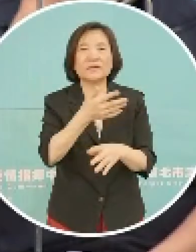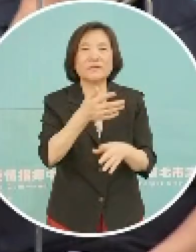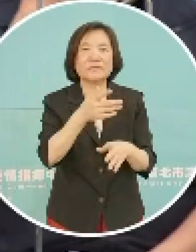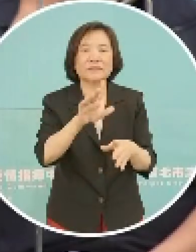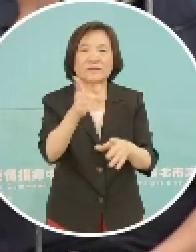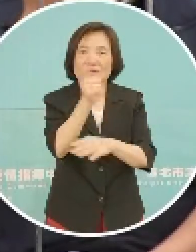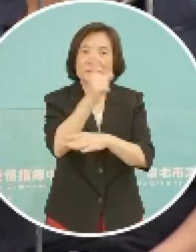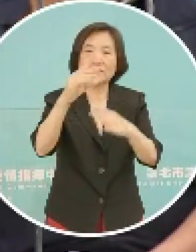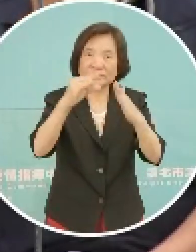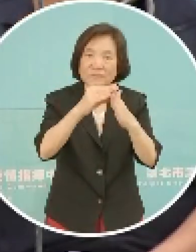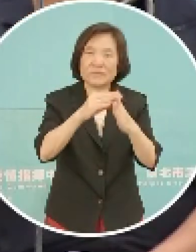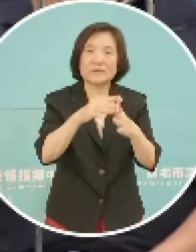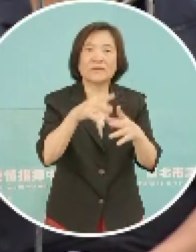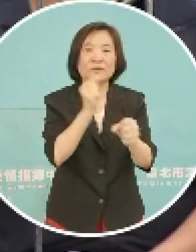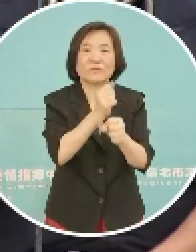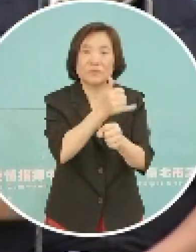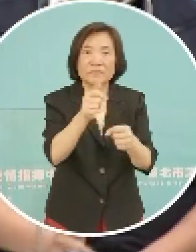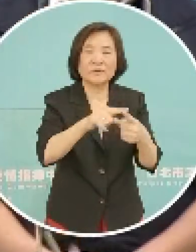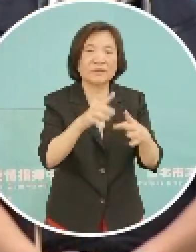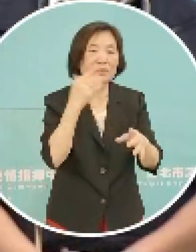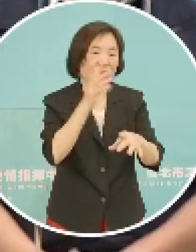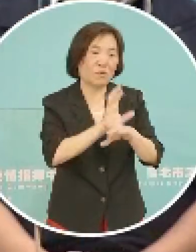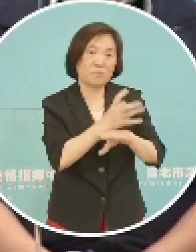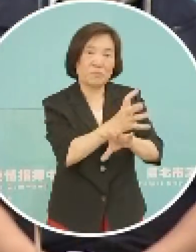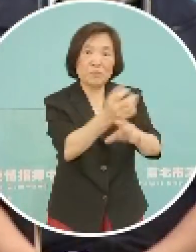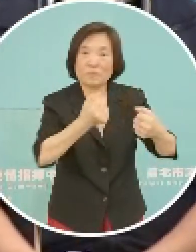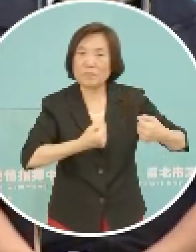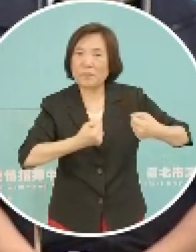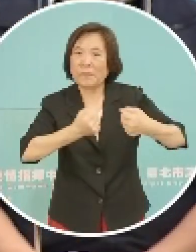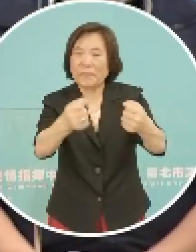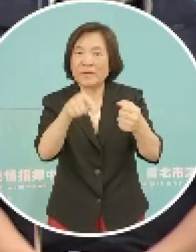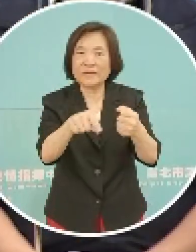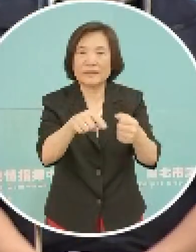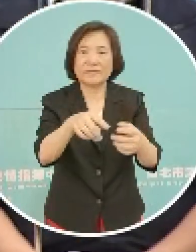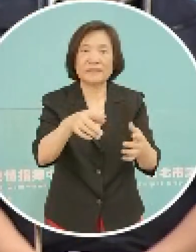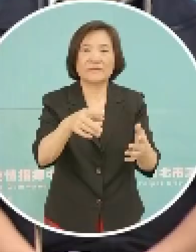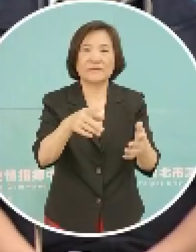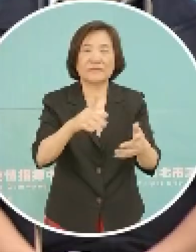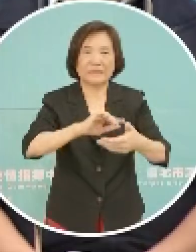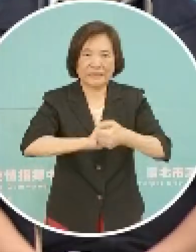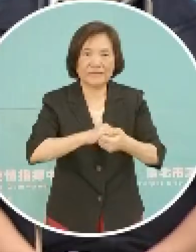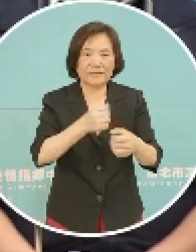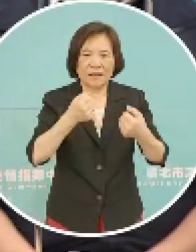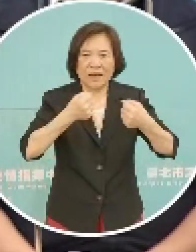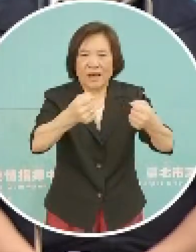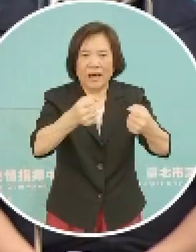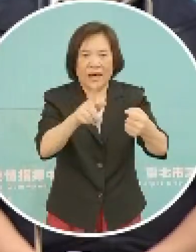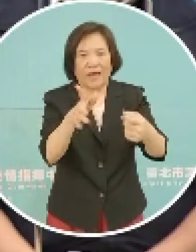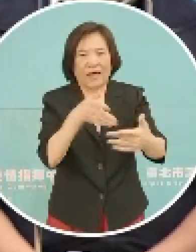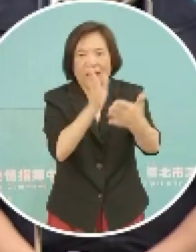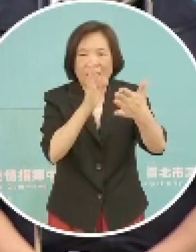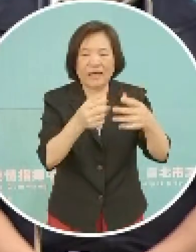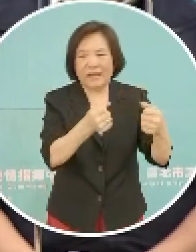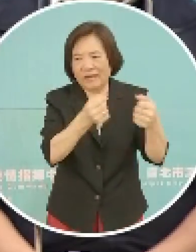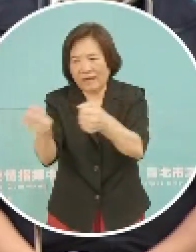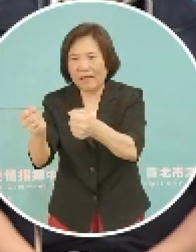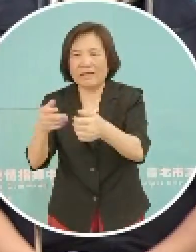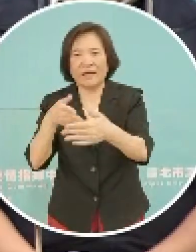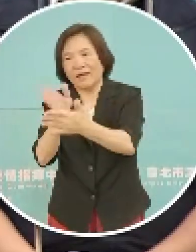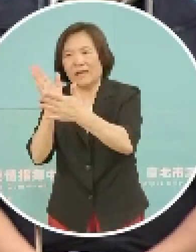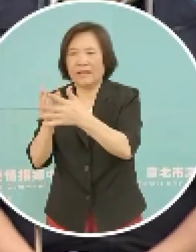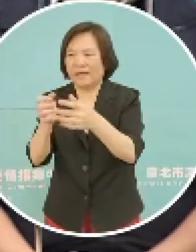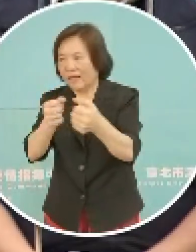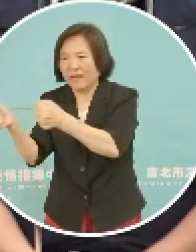防局的同仁在转送病患的时候是最痛苦的，因为他们在